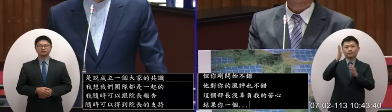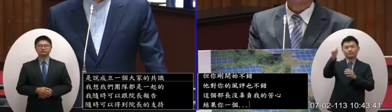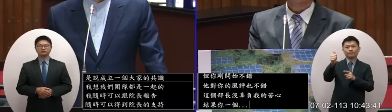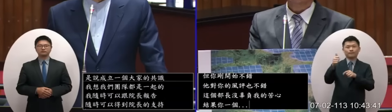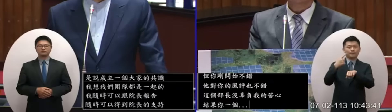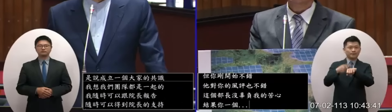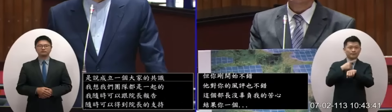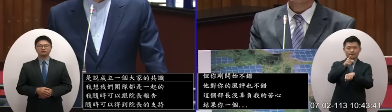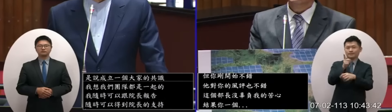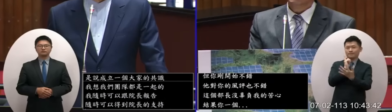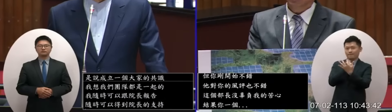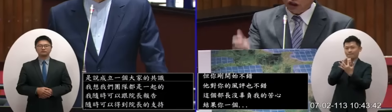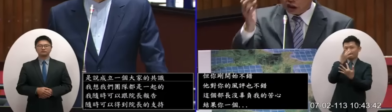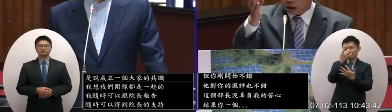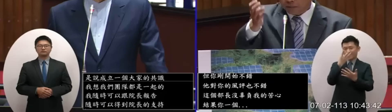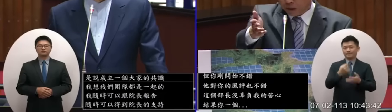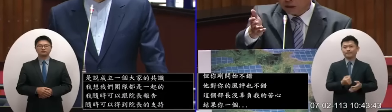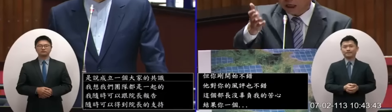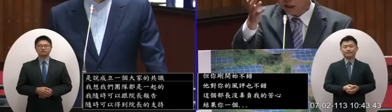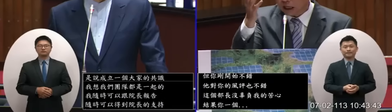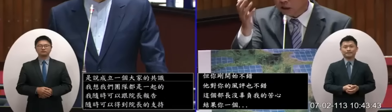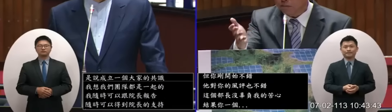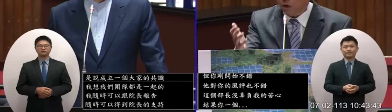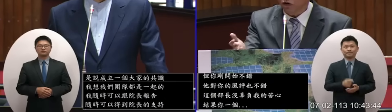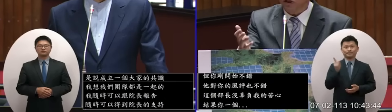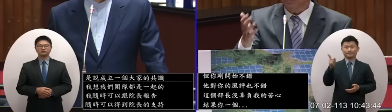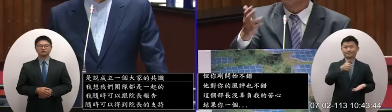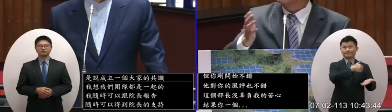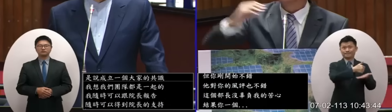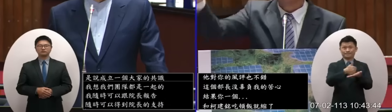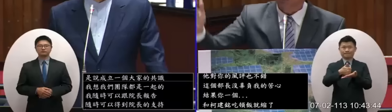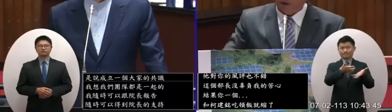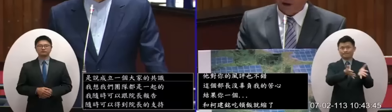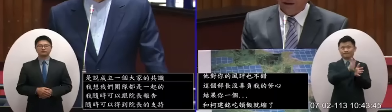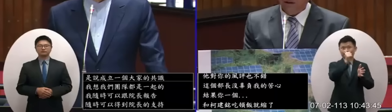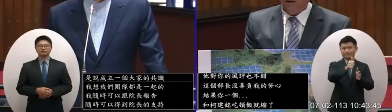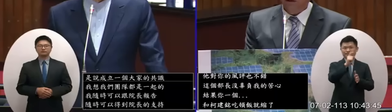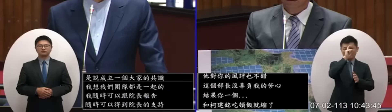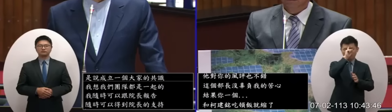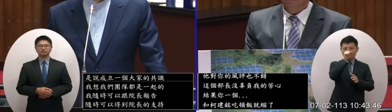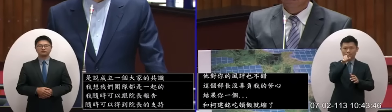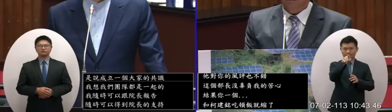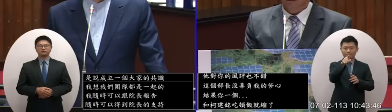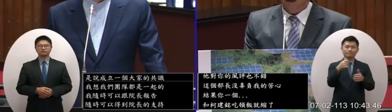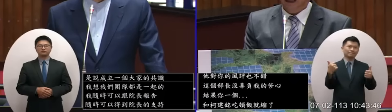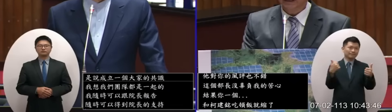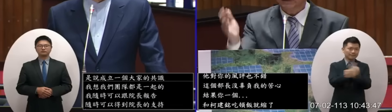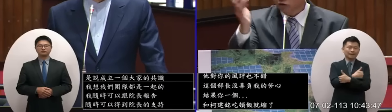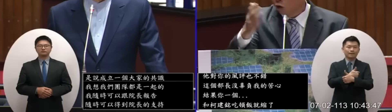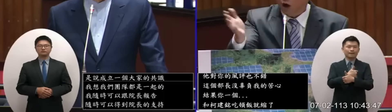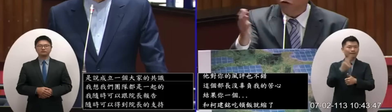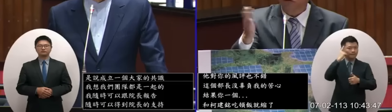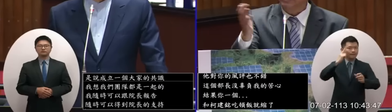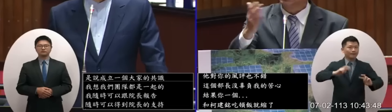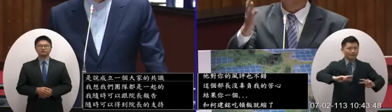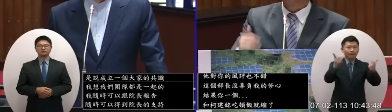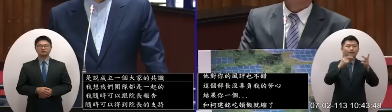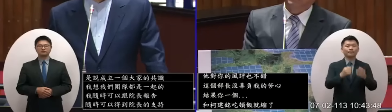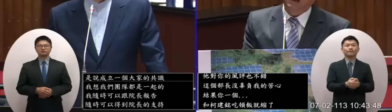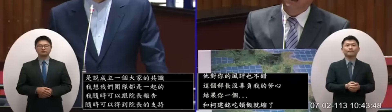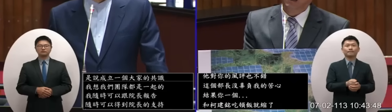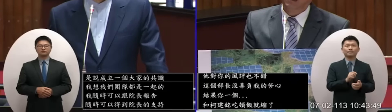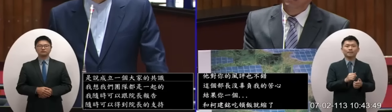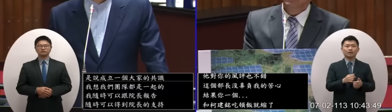其实，伊聘请你来做部长，就是希望你去突破。 啊，你会当动偌久，迄是基